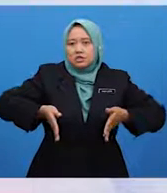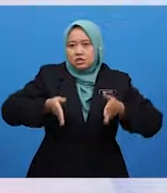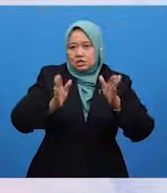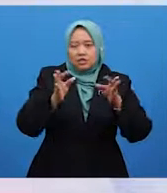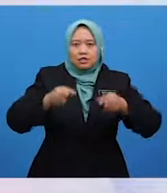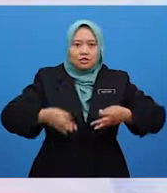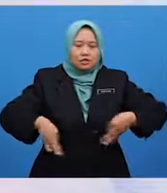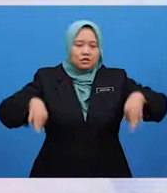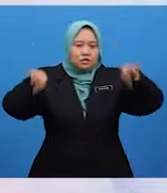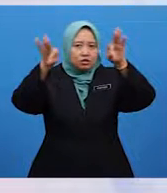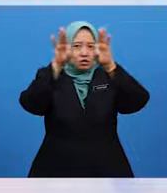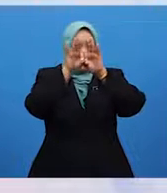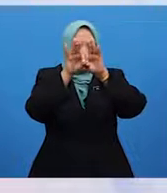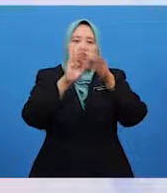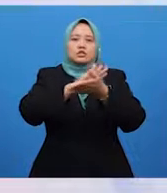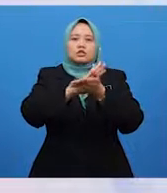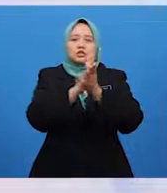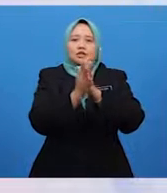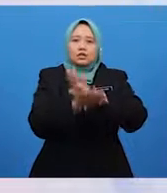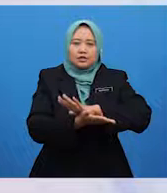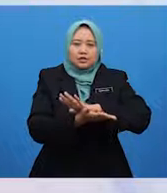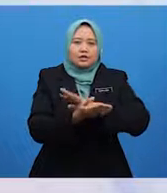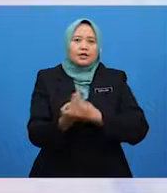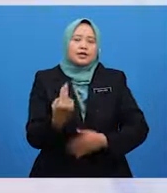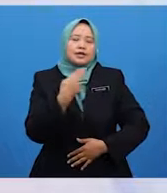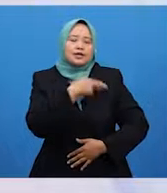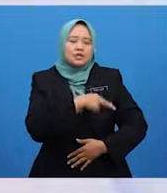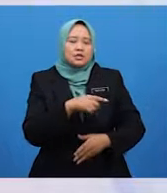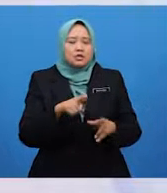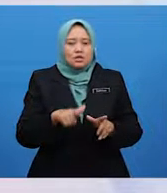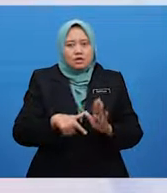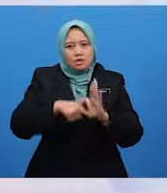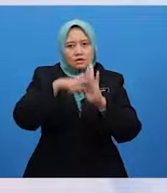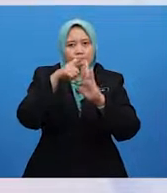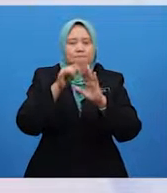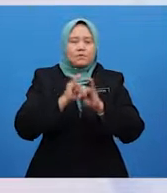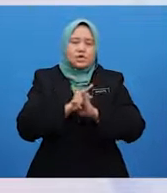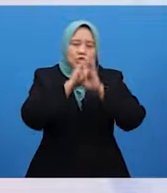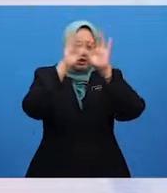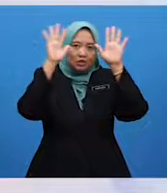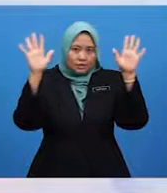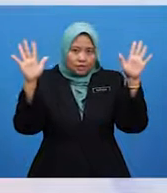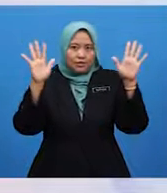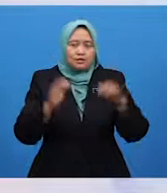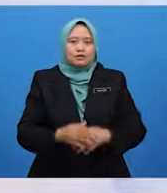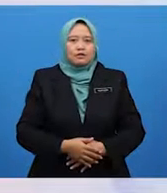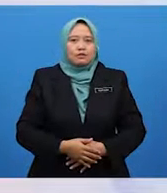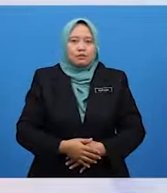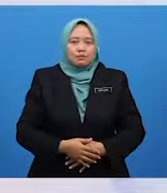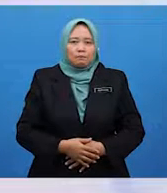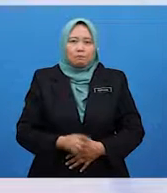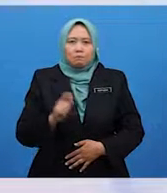sesebuah karya itu lebih jelas. Jadi dalam pada itu ya, sebenarnya melukis dan berkarya, kita perlu mengambil